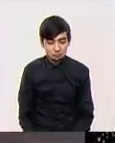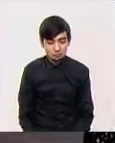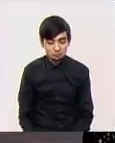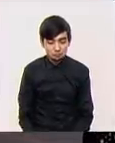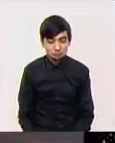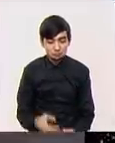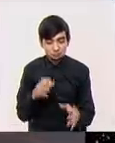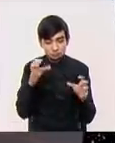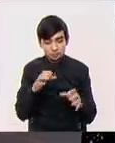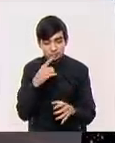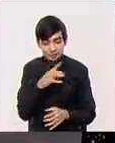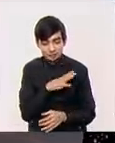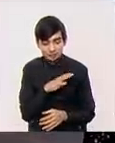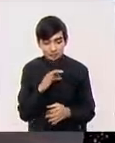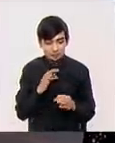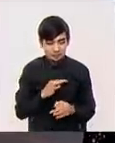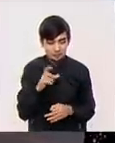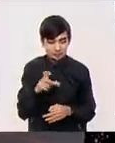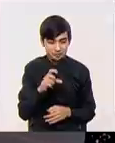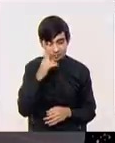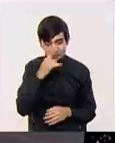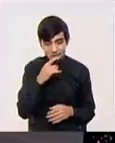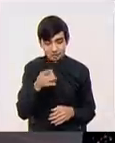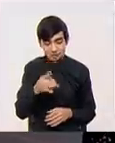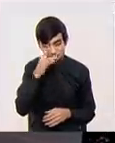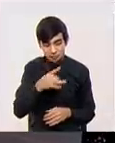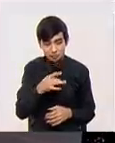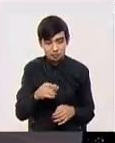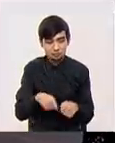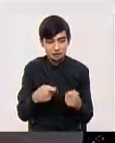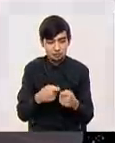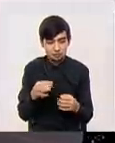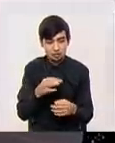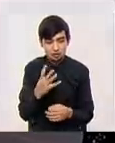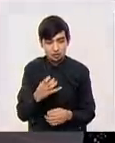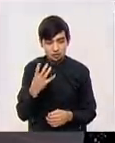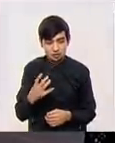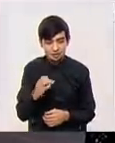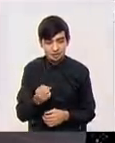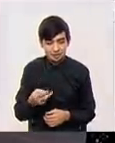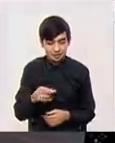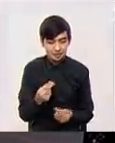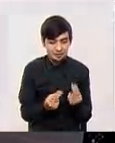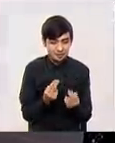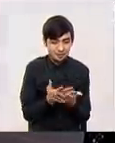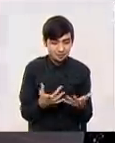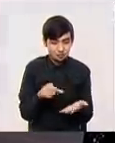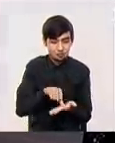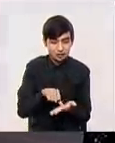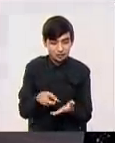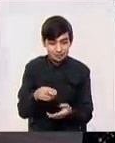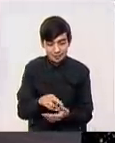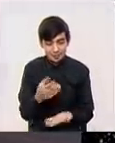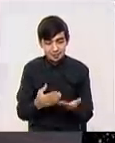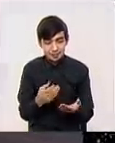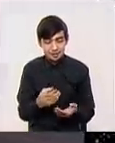Әлгінде заңгер айтқан Қазақстан Республикасының әкімшілік құқық бұзушылық туралы заңының 444-ші бабы құмар ойындарға қатысу, тарту